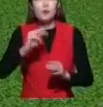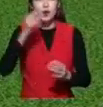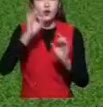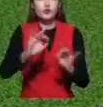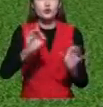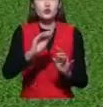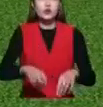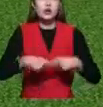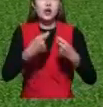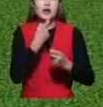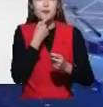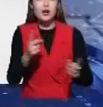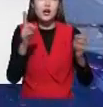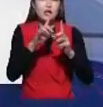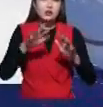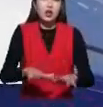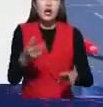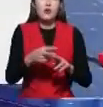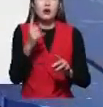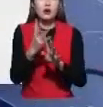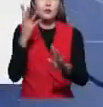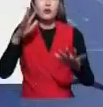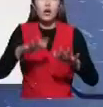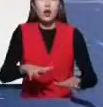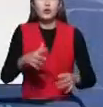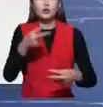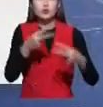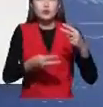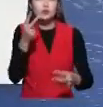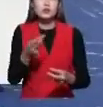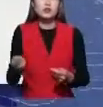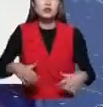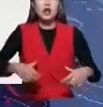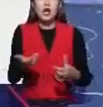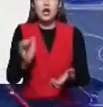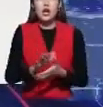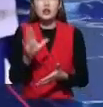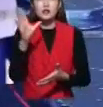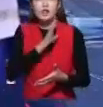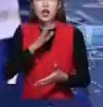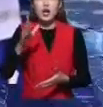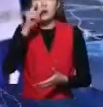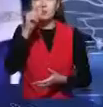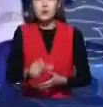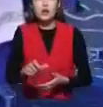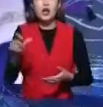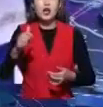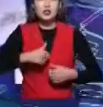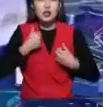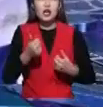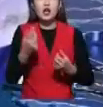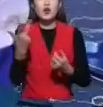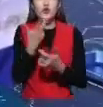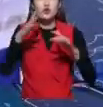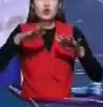берді. Қиын кездесу болды. Олар бірінші кезеңде үстемдік өтті, белсенділік танытты. Біздің жігіттер тез ешшейді, екінші, үшінші